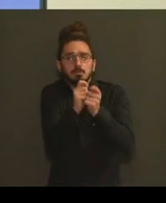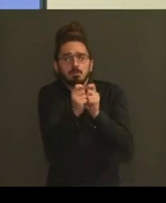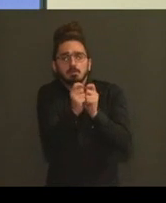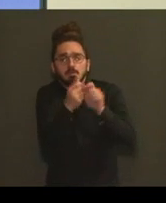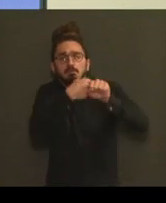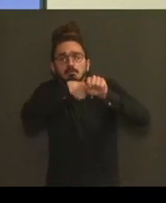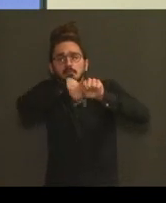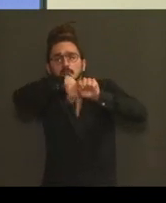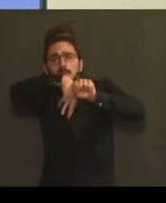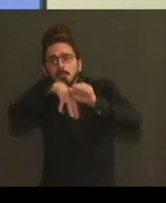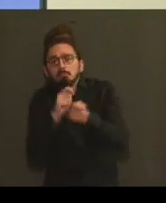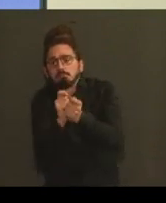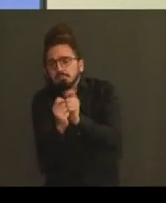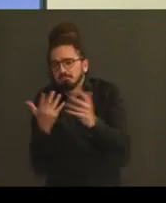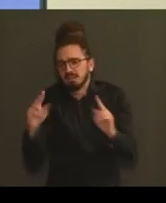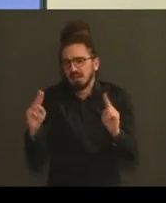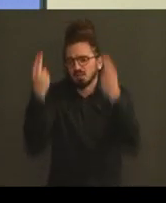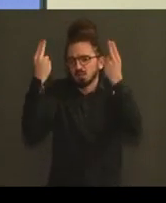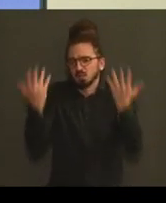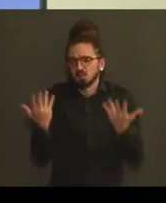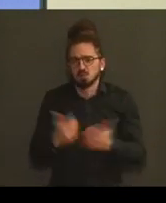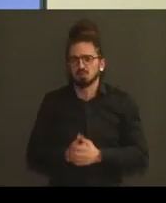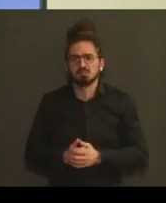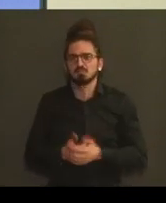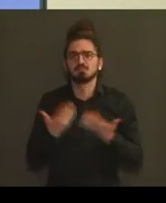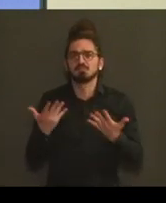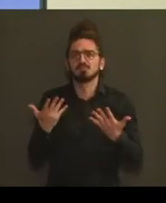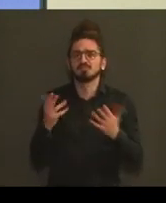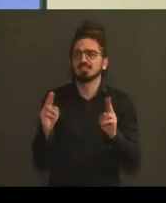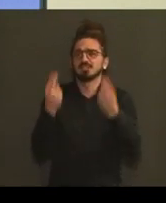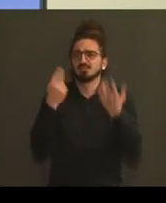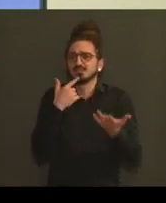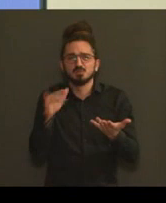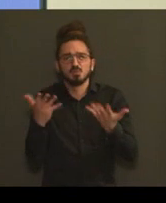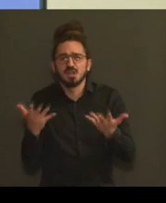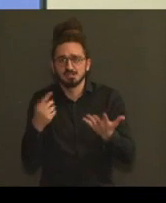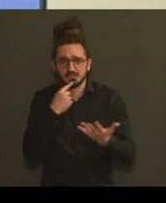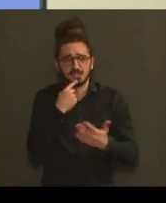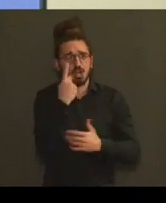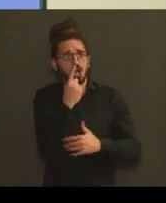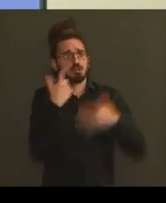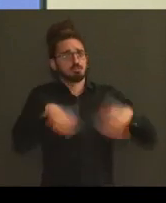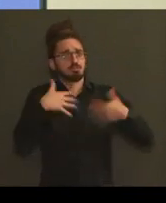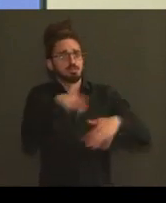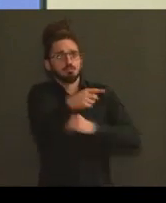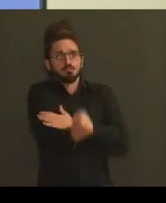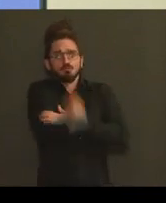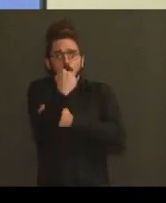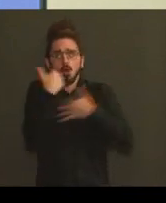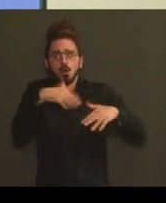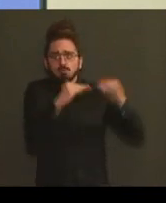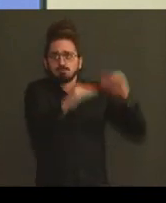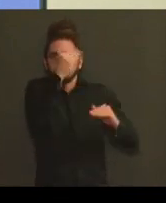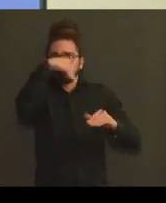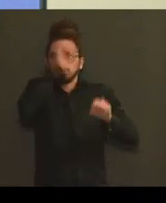que survit celui qui a des avantages sur un autre. Et un des avantages potentiels, bien sûr, d'un mutant,